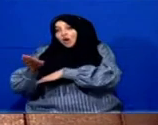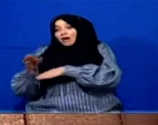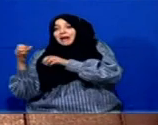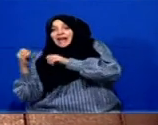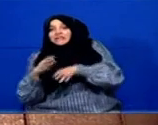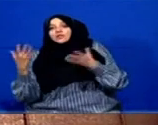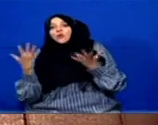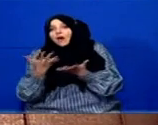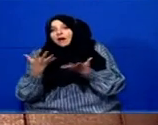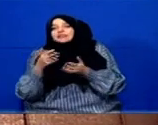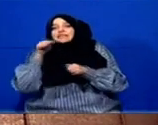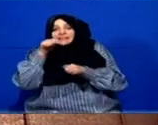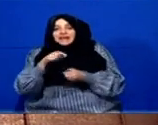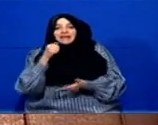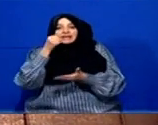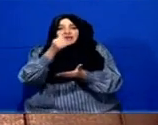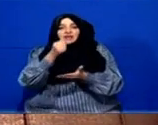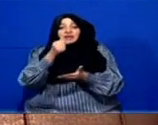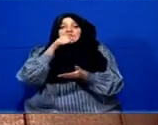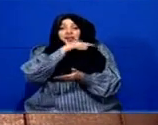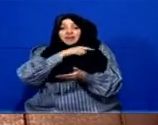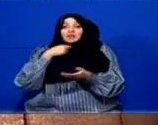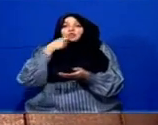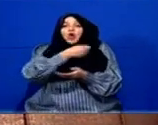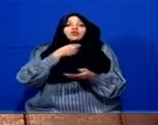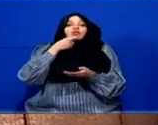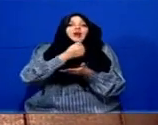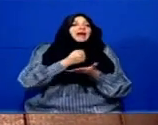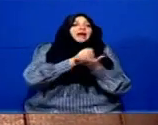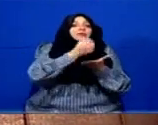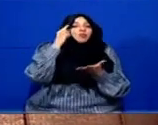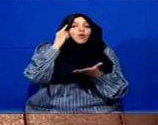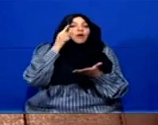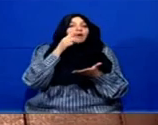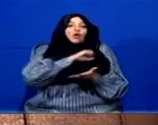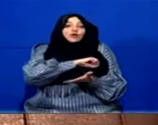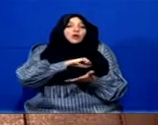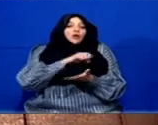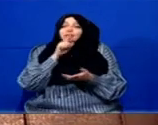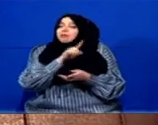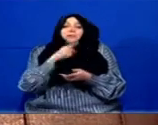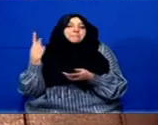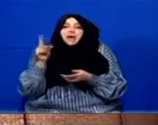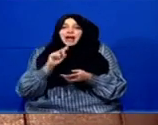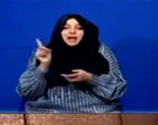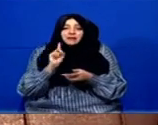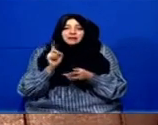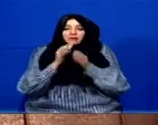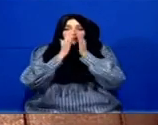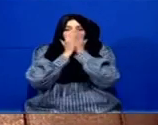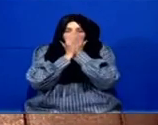من منقولات وعقارات وحقوق ماليه لحظه